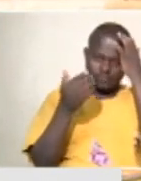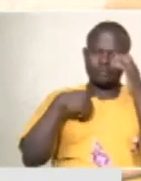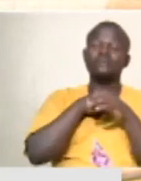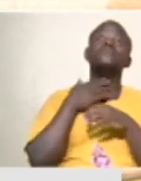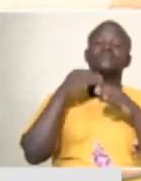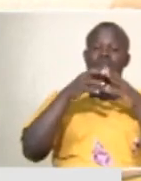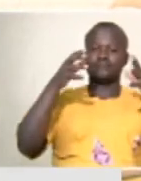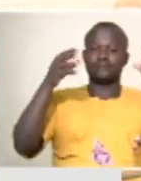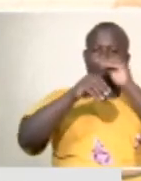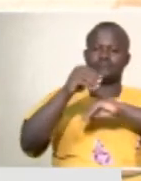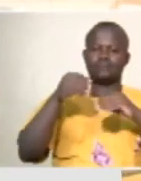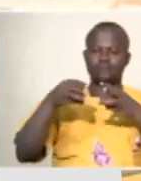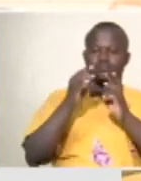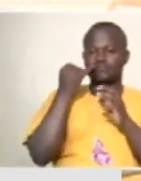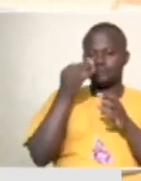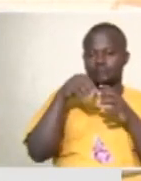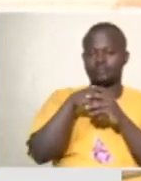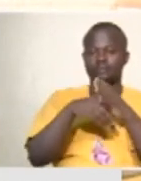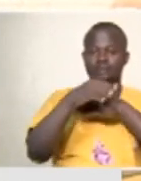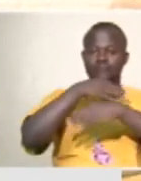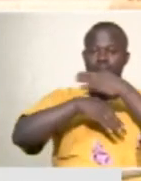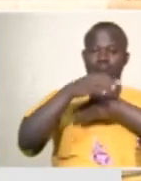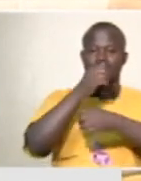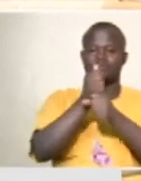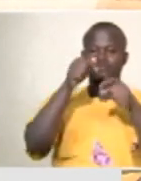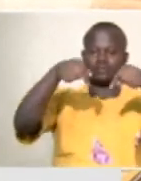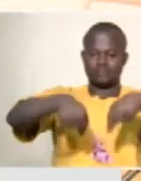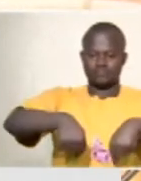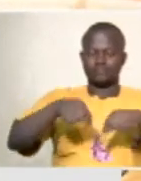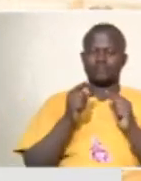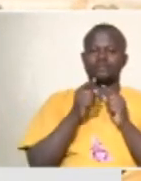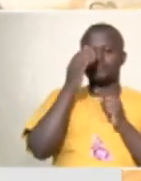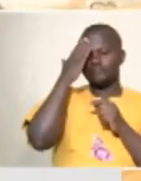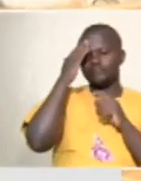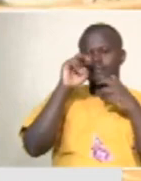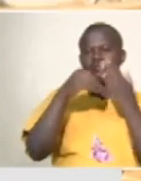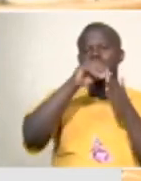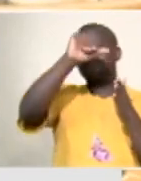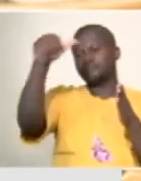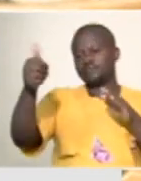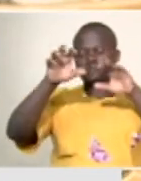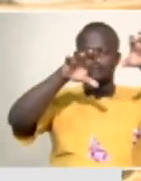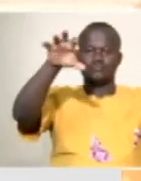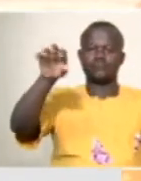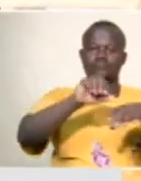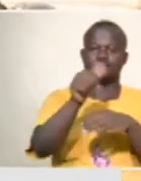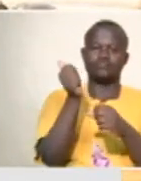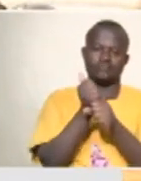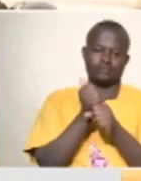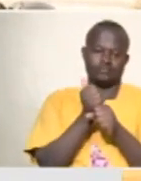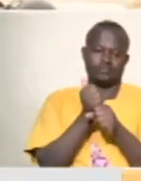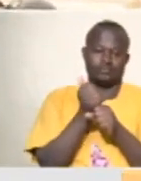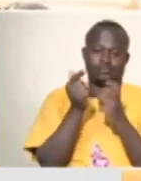kwagura amasoko kuburyo niba afite factory hano irimo gukora nkamenya ko no hanze naho hari yindi ikora.